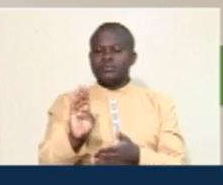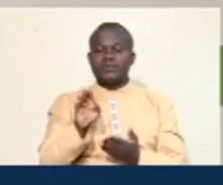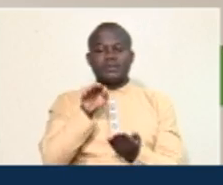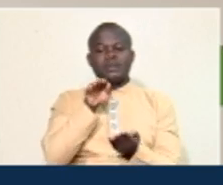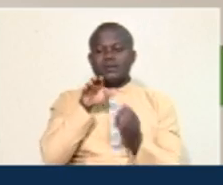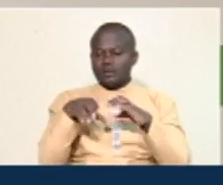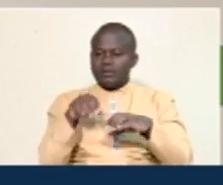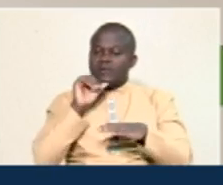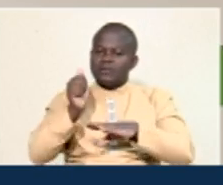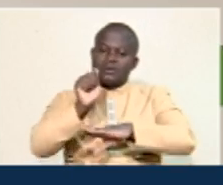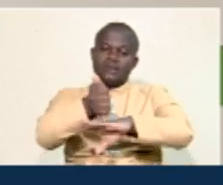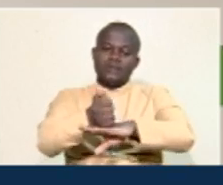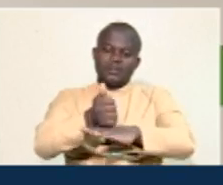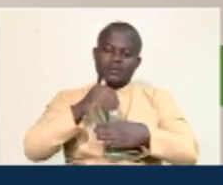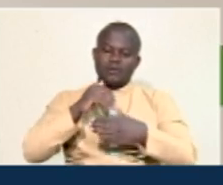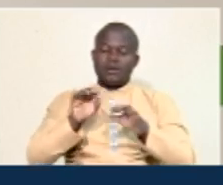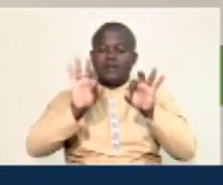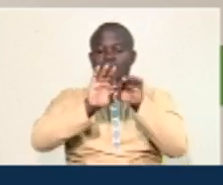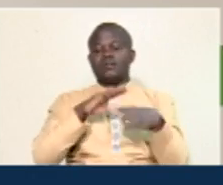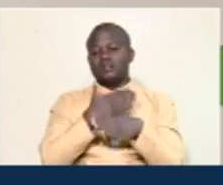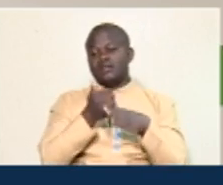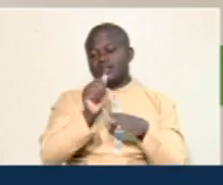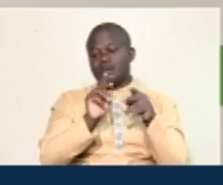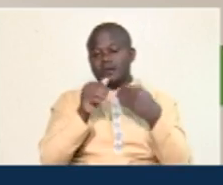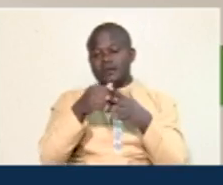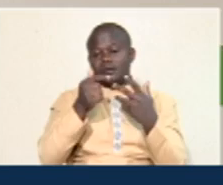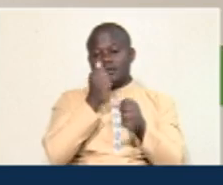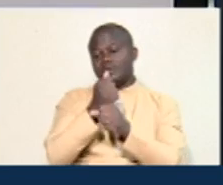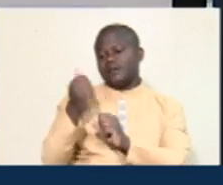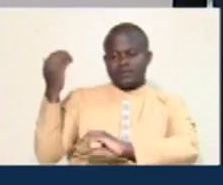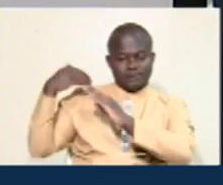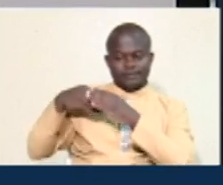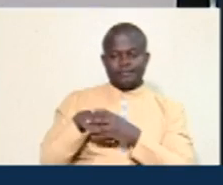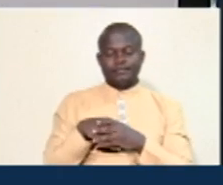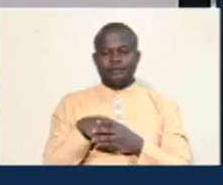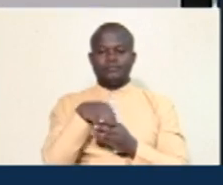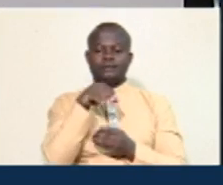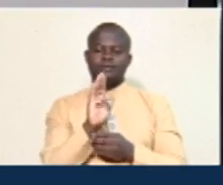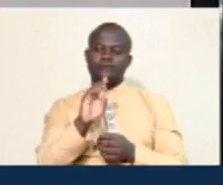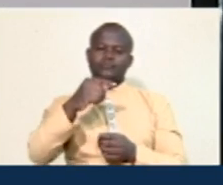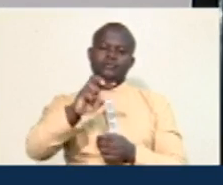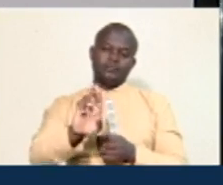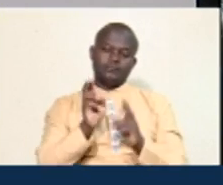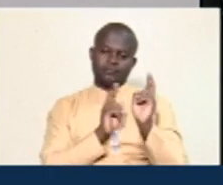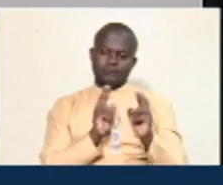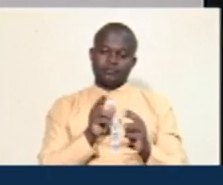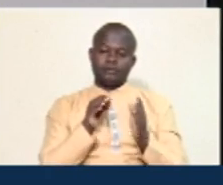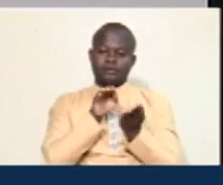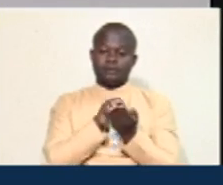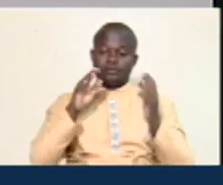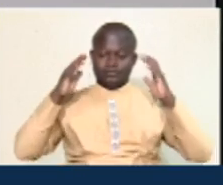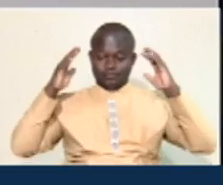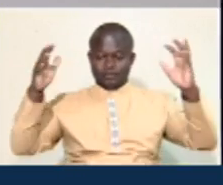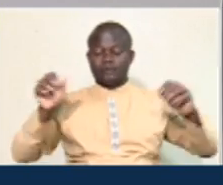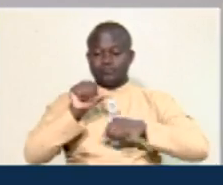ari ishyira agaciro kuri shares z'abo bantu, ni ibintu byakozwe kera birazwi. Banki Populaire yari isanzwe ariyo banki nini